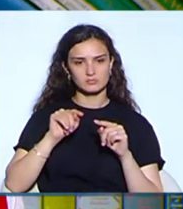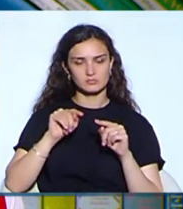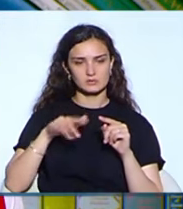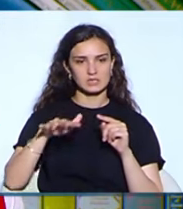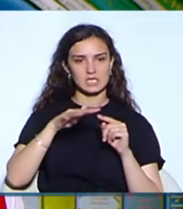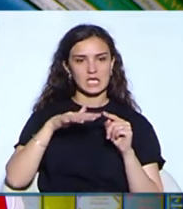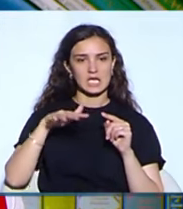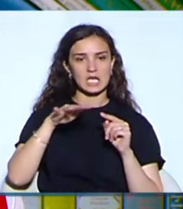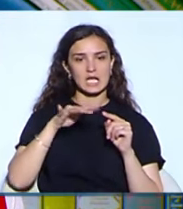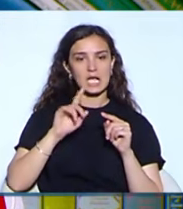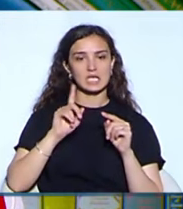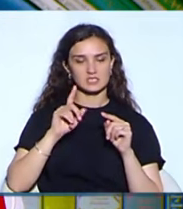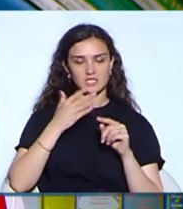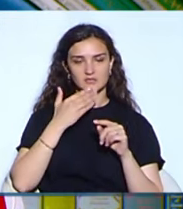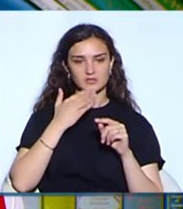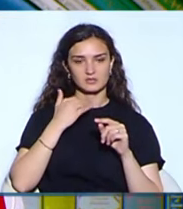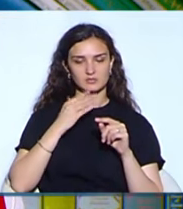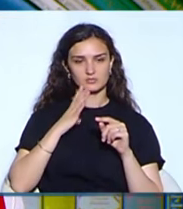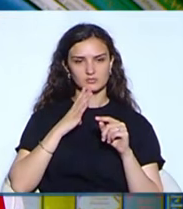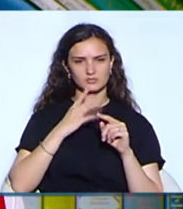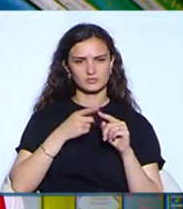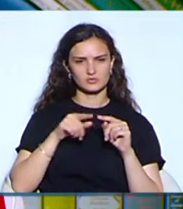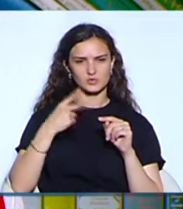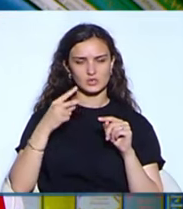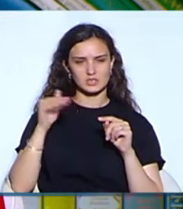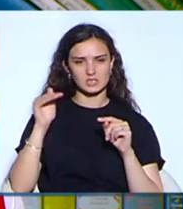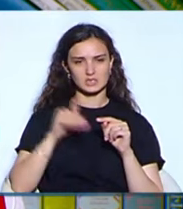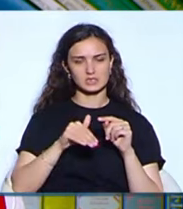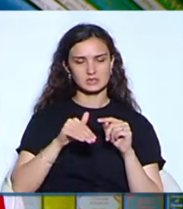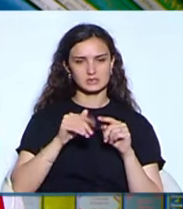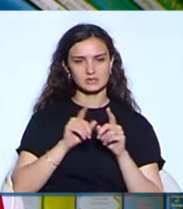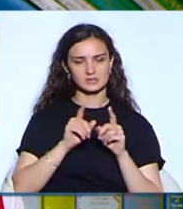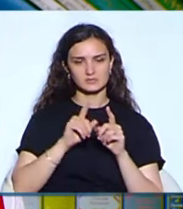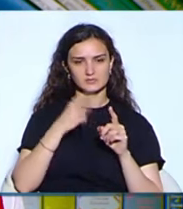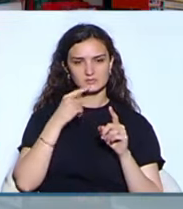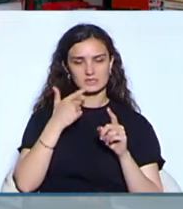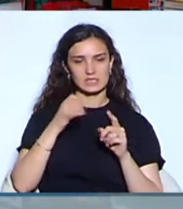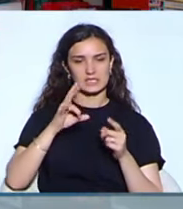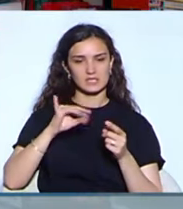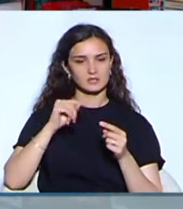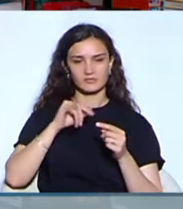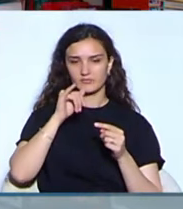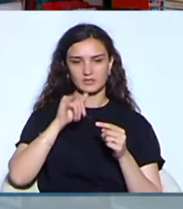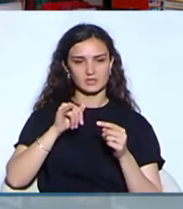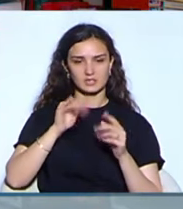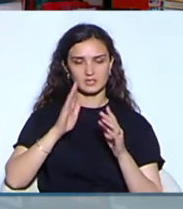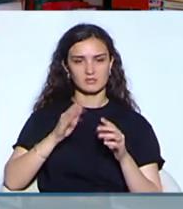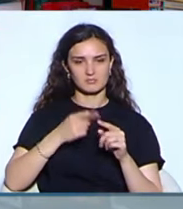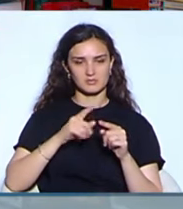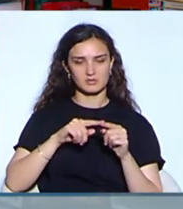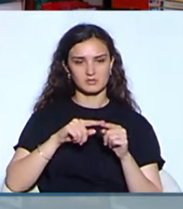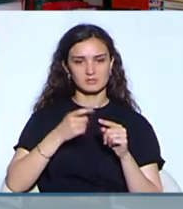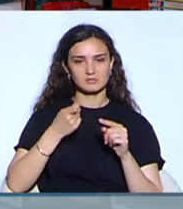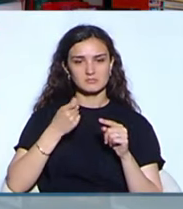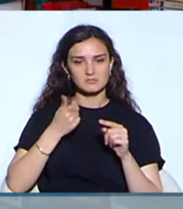გარე გამღიზიანებელზე, ხო? ეს ჩვენი 20000 ასე ვთქვათ, გენი ვერ იქნებოდა მინიმუმ